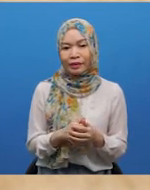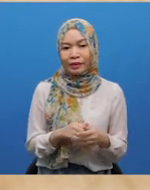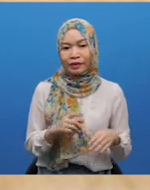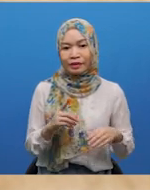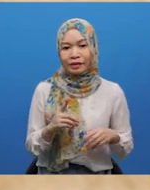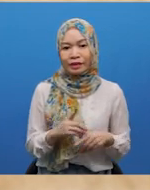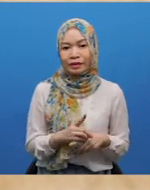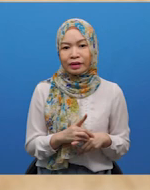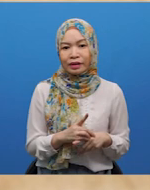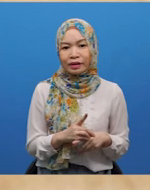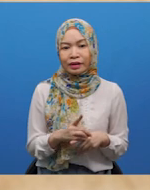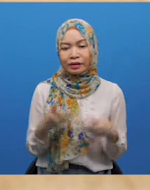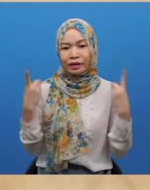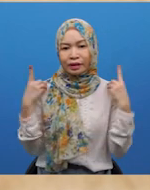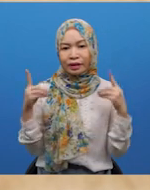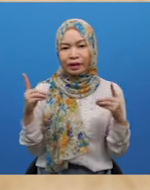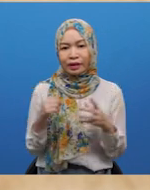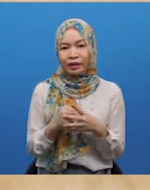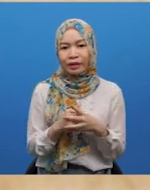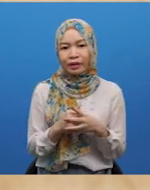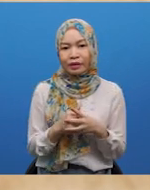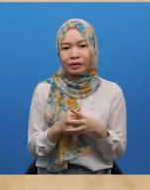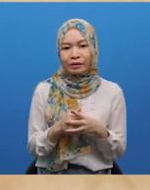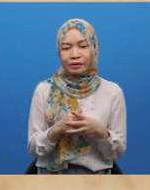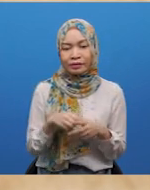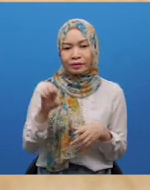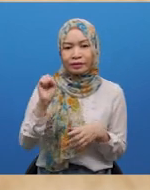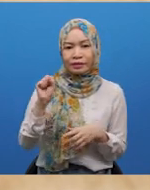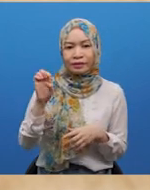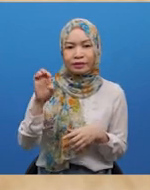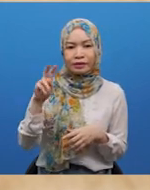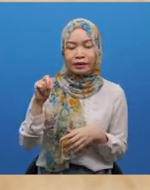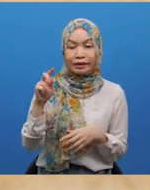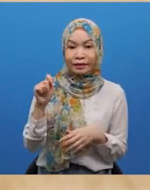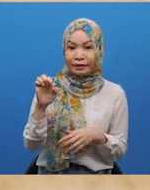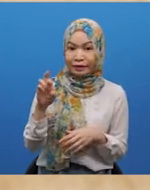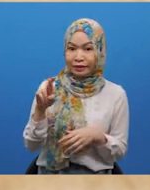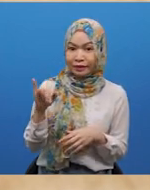temasya, baginda itulah